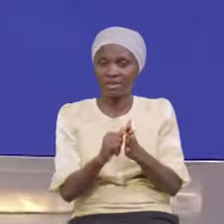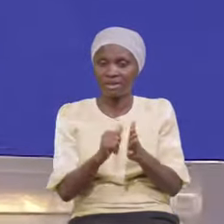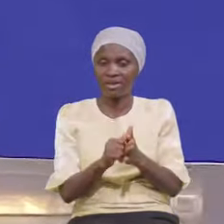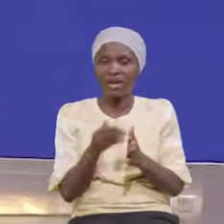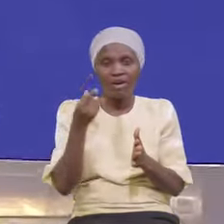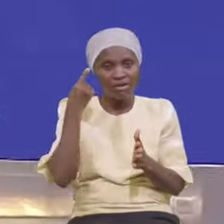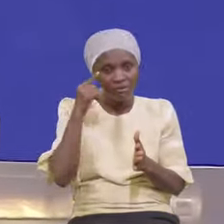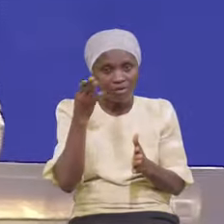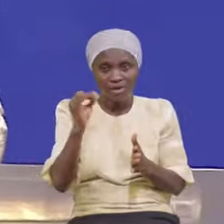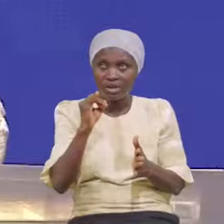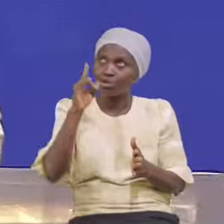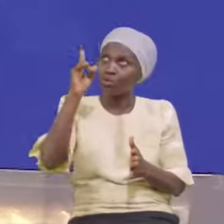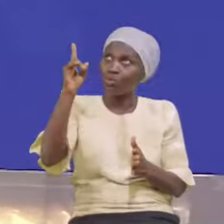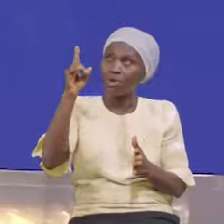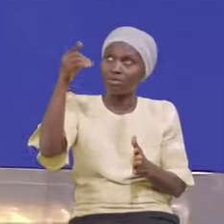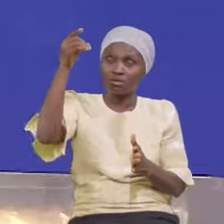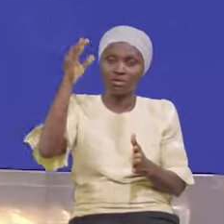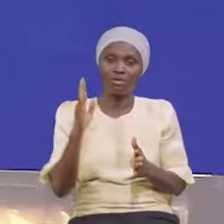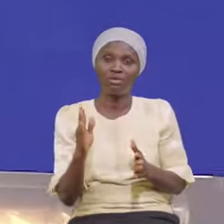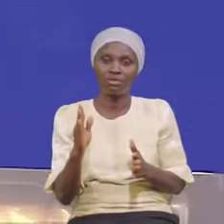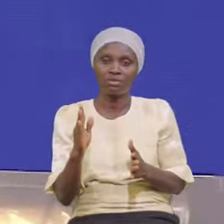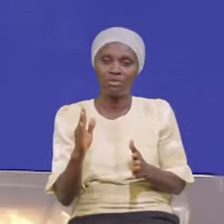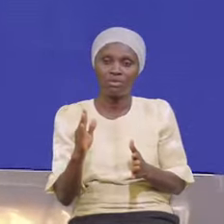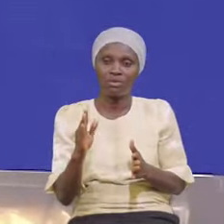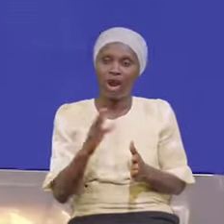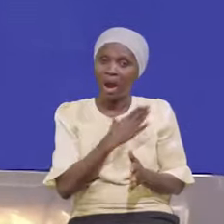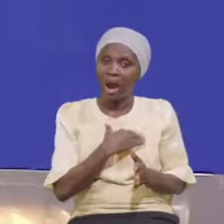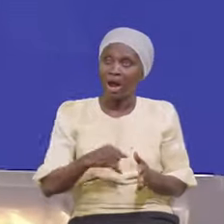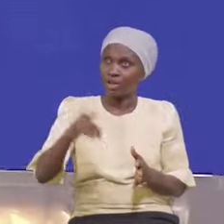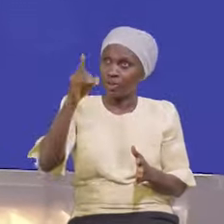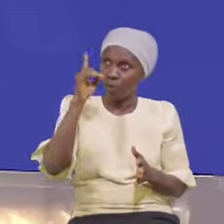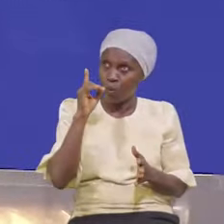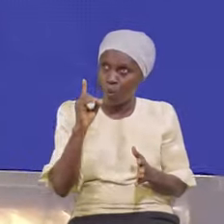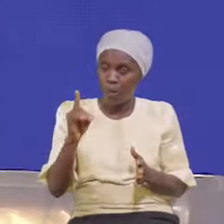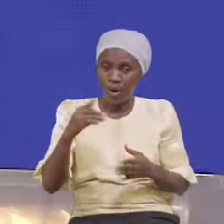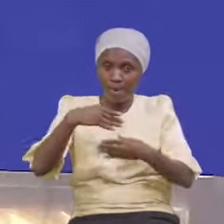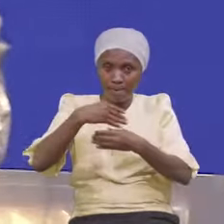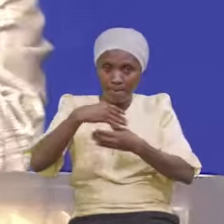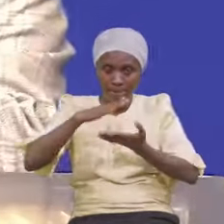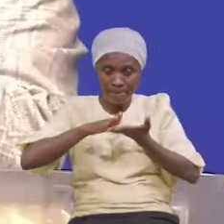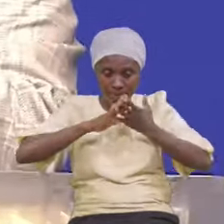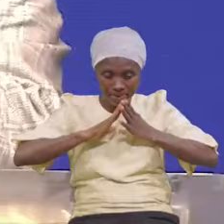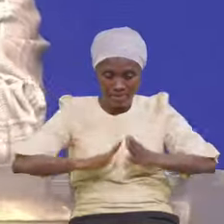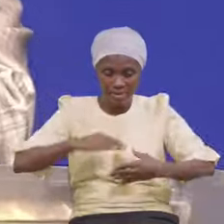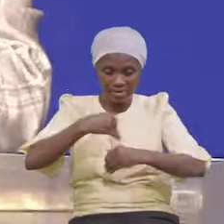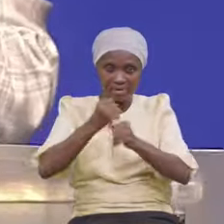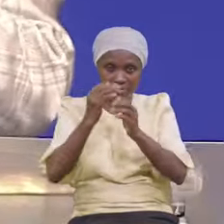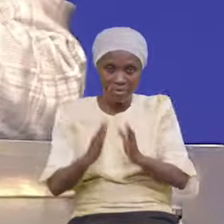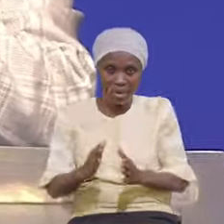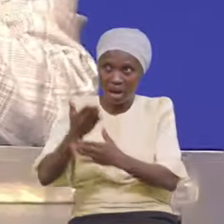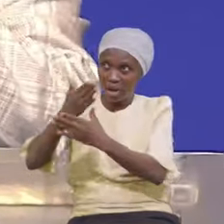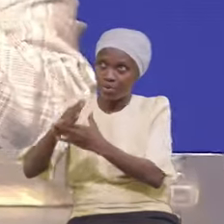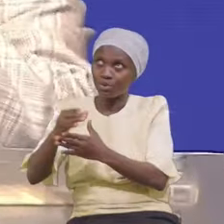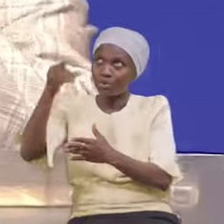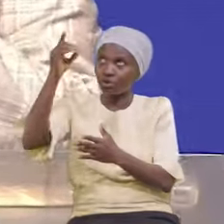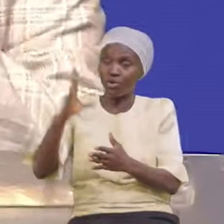one God. ఒక్కడే దేవుడు ఒక్కడే. And one mediator. ఒక్కడే మధ్యవర్తి. Between God